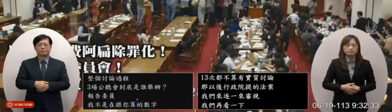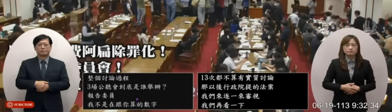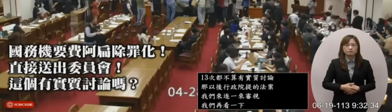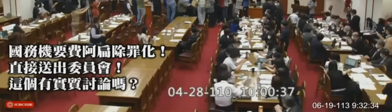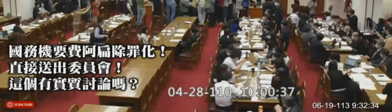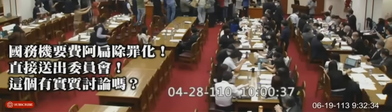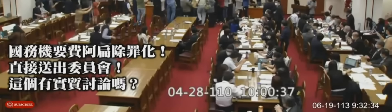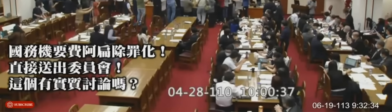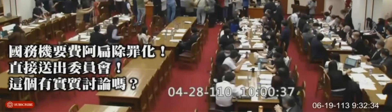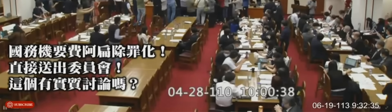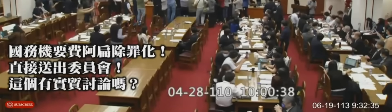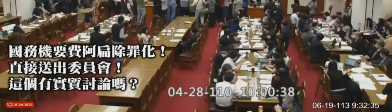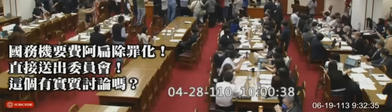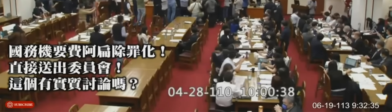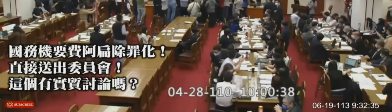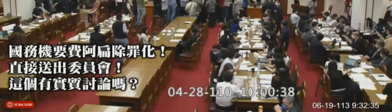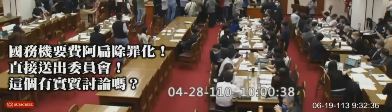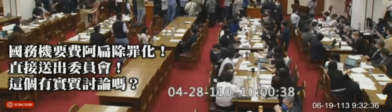会。